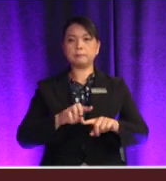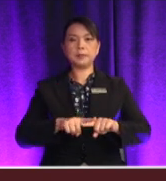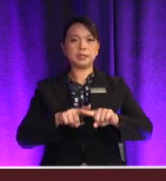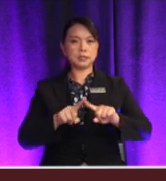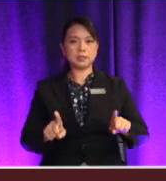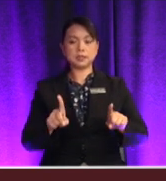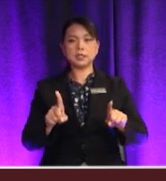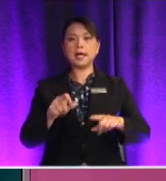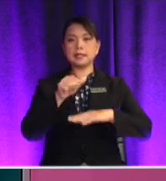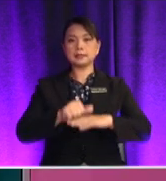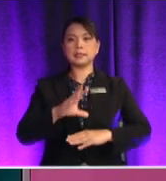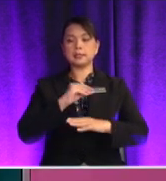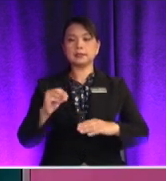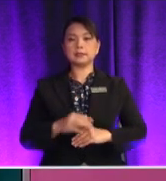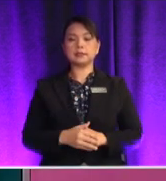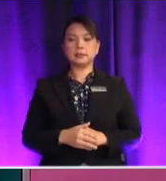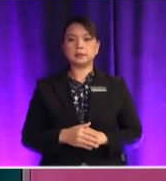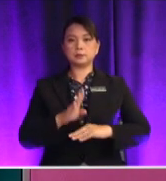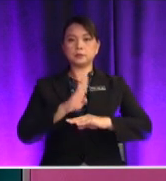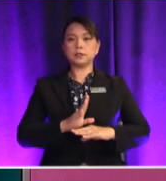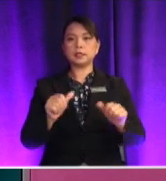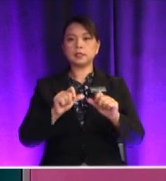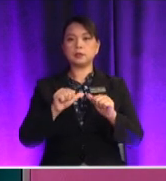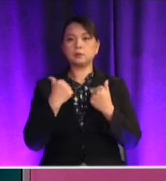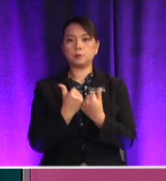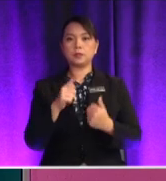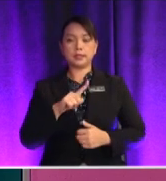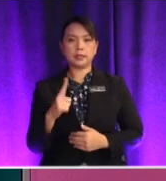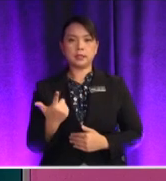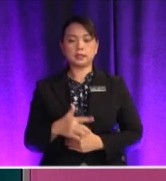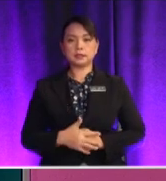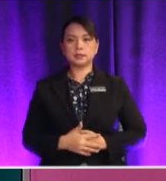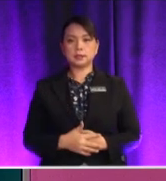lain. Apa yang dimaksudkan dengan polarisasi ni? Apa dia?